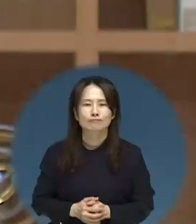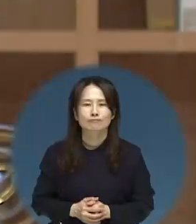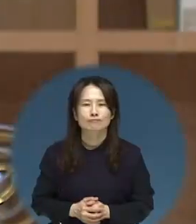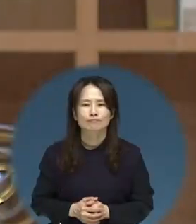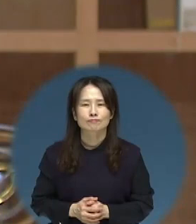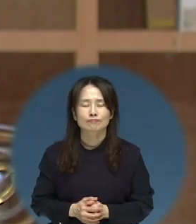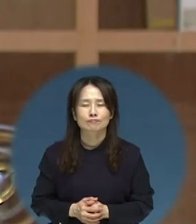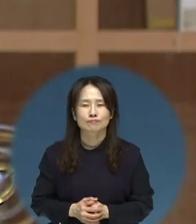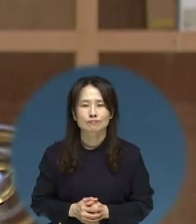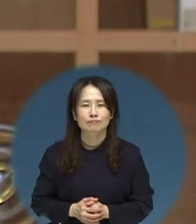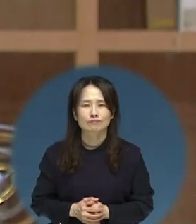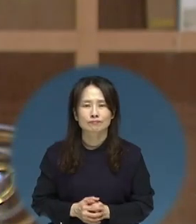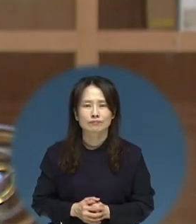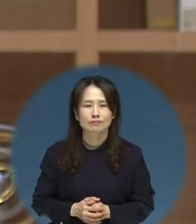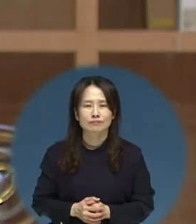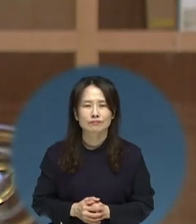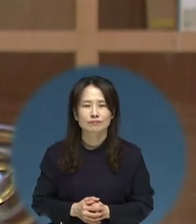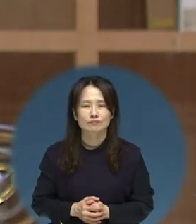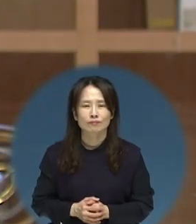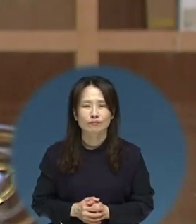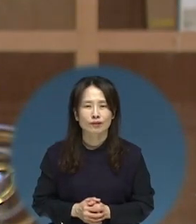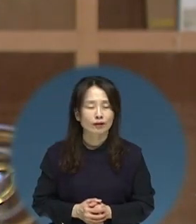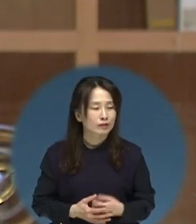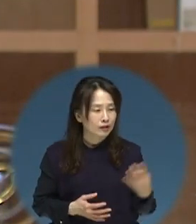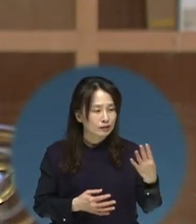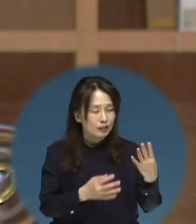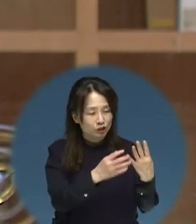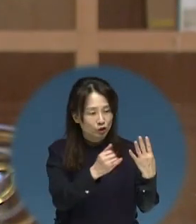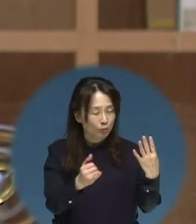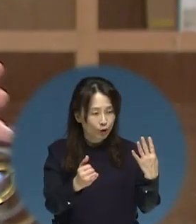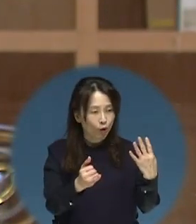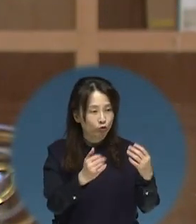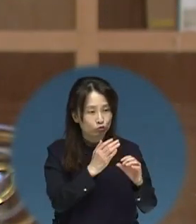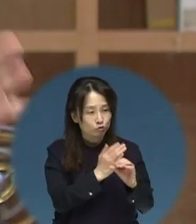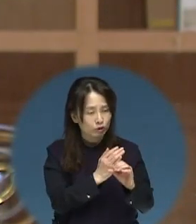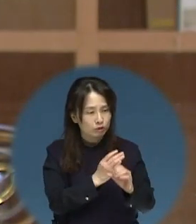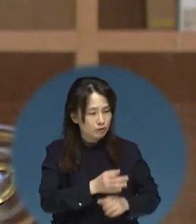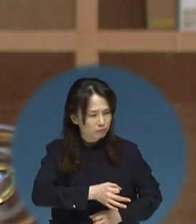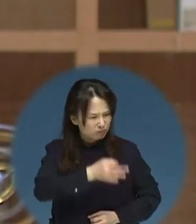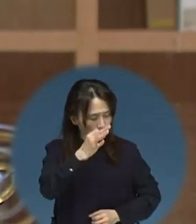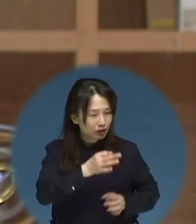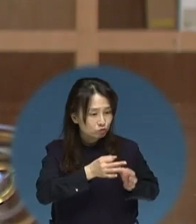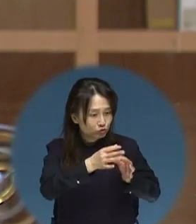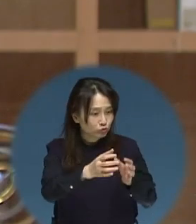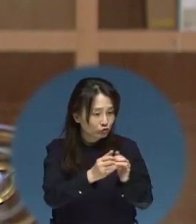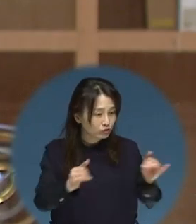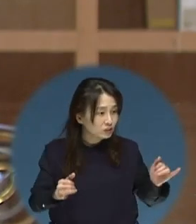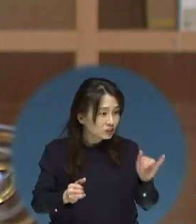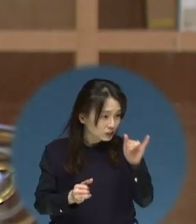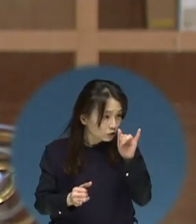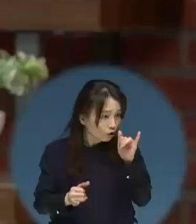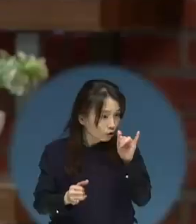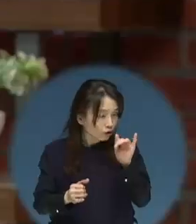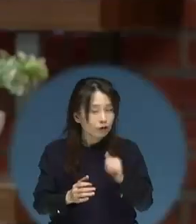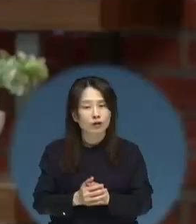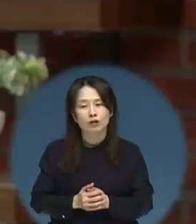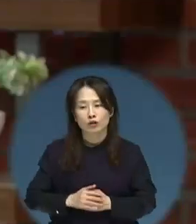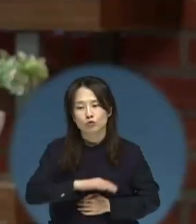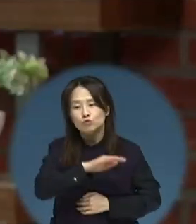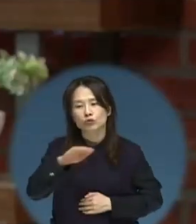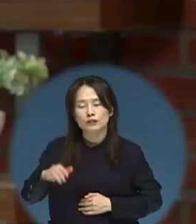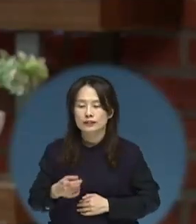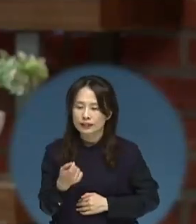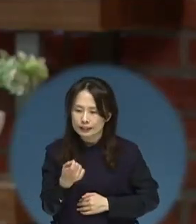그 지금 아까 뭐 한 4천여 명 정기 후원 회원 중에는 그래도 상당히 기부하시는 분도 꽤 있어요. 어때요? 아, 저희는 소액 기부